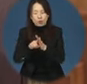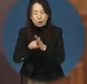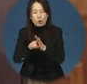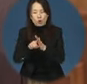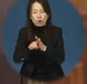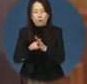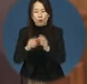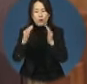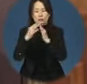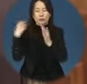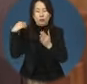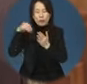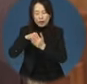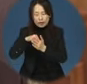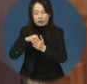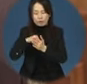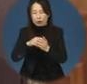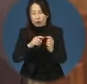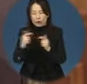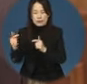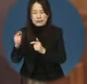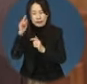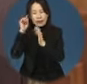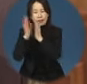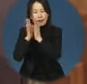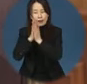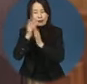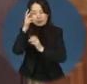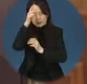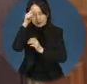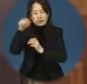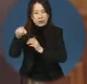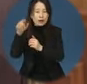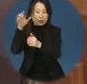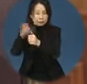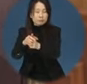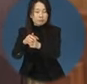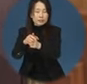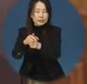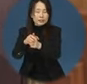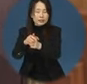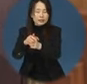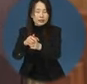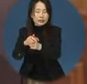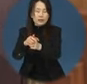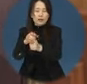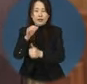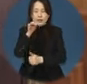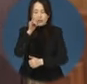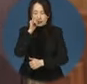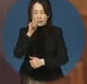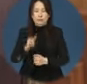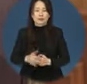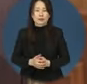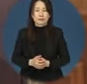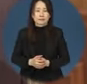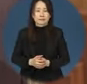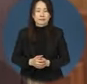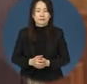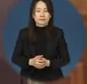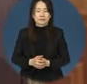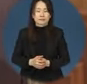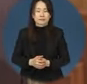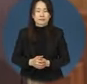먹이가 한다든지 드러내 전씨를 잘 취할 수 있겠는 덴 이런 몇 가지 끝 등이 앞으로 실시하고 있고 또 지식